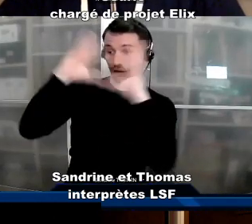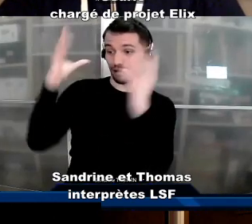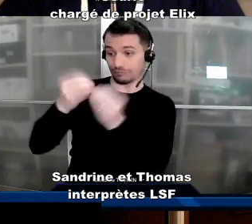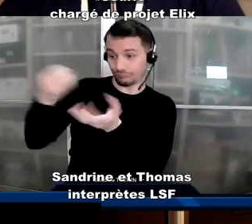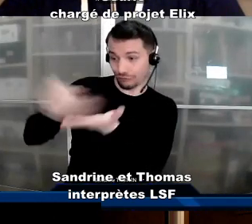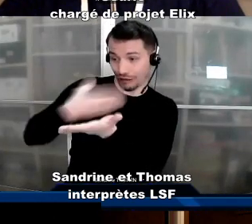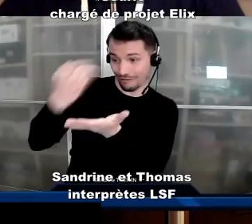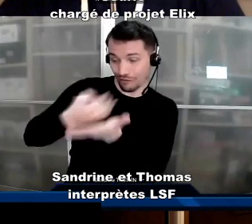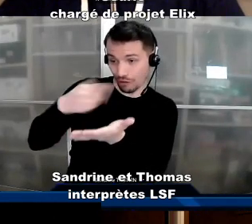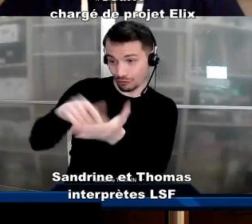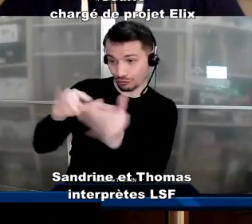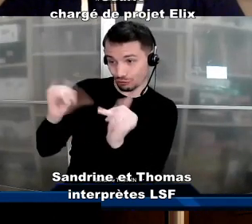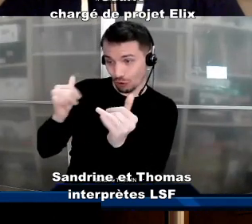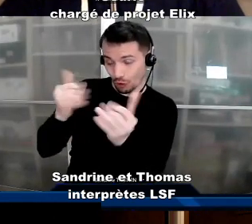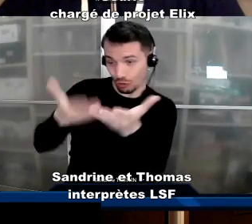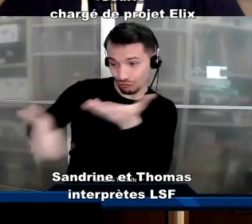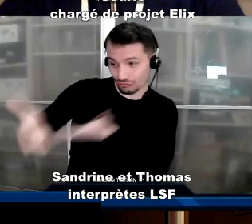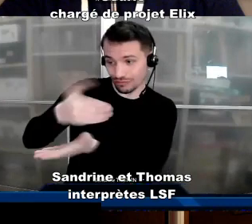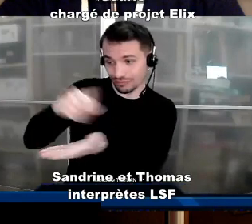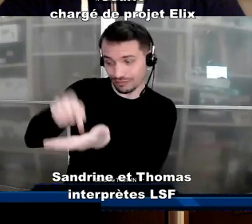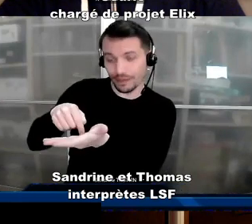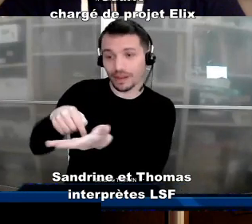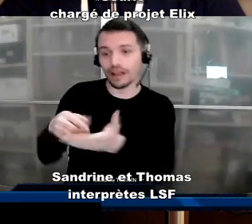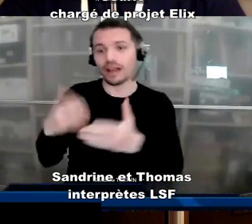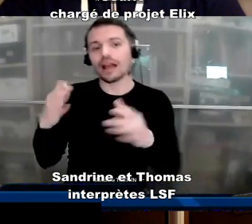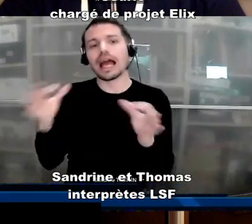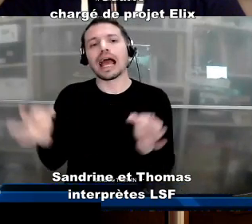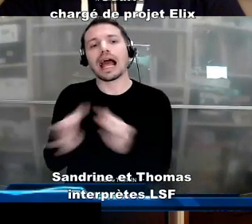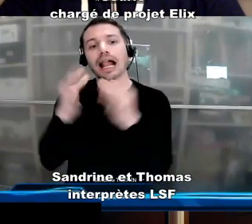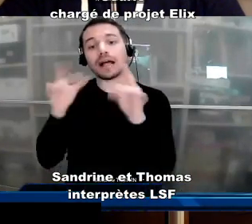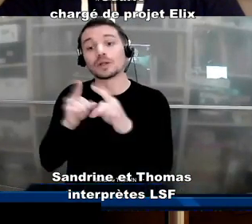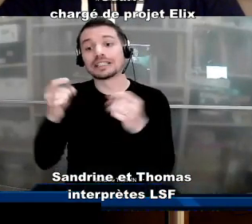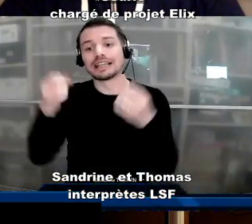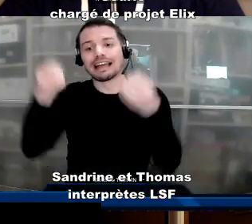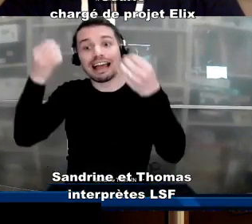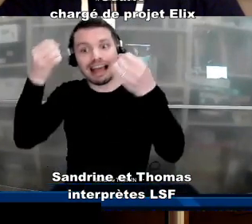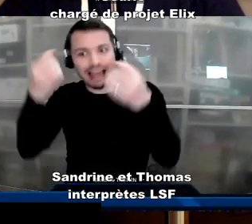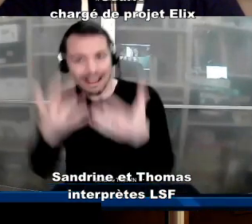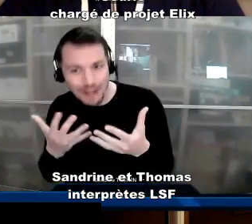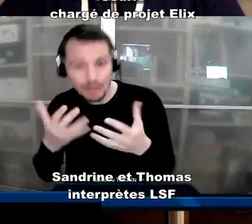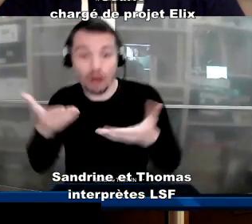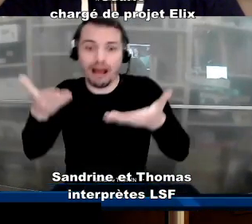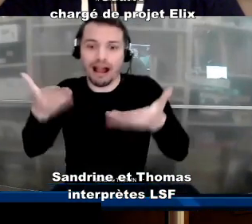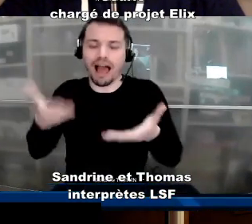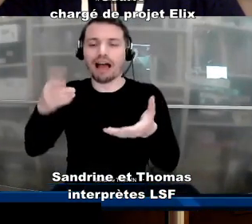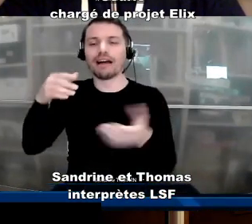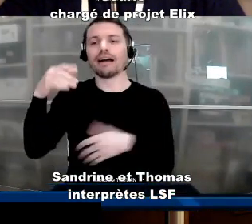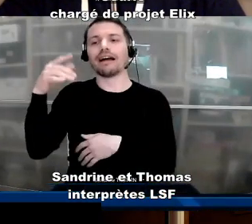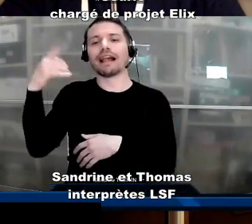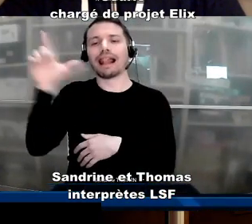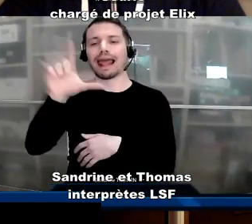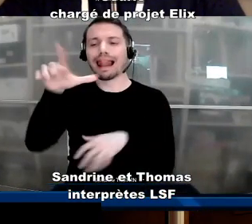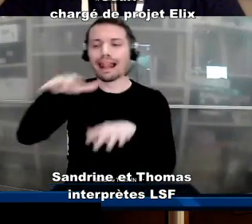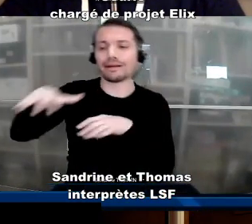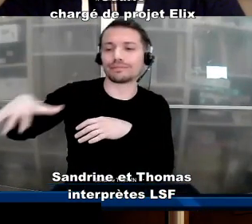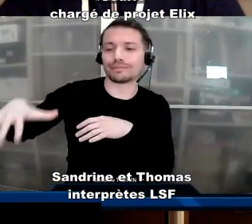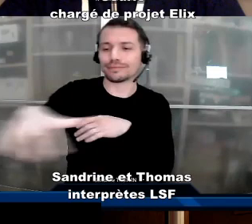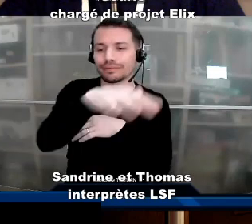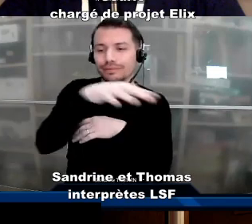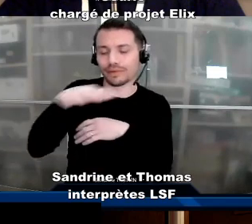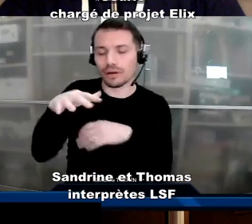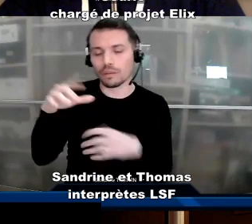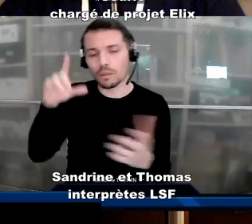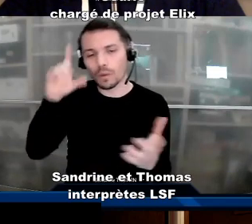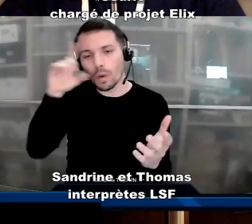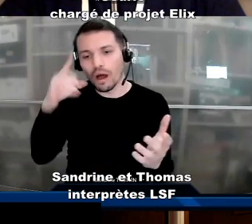Hein, pour le moment, c'est surtout sur la métropole lilloise, parce qu'on avait dans cette